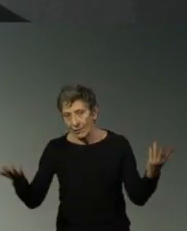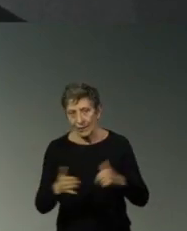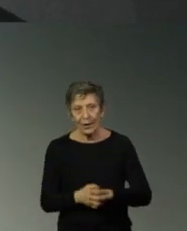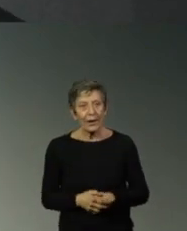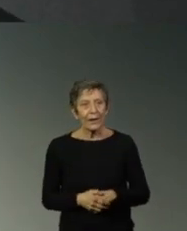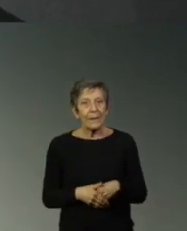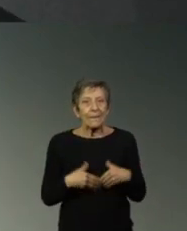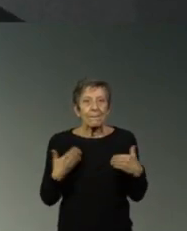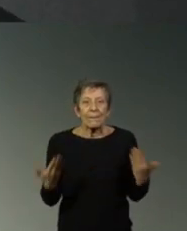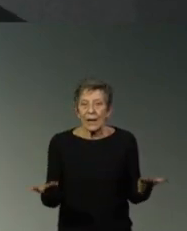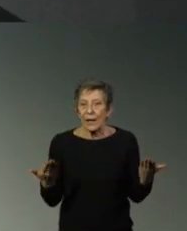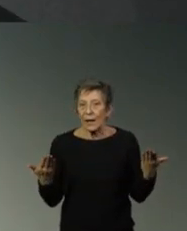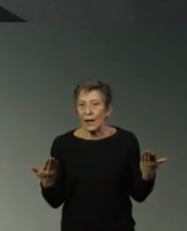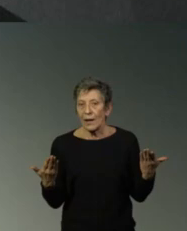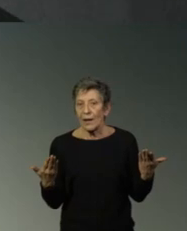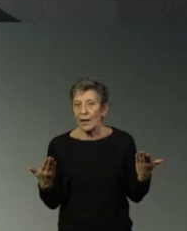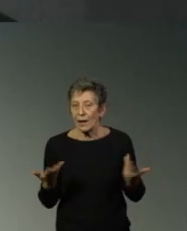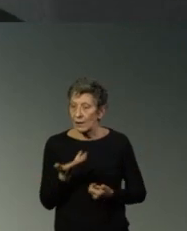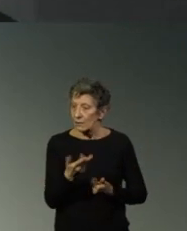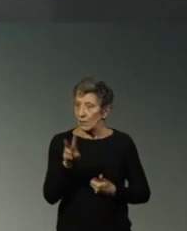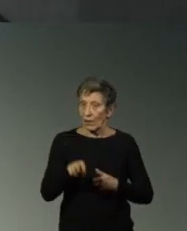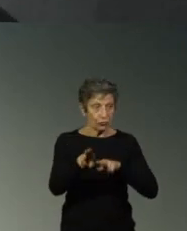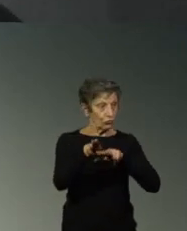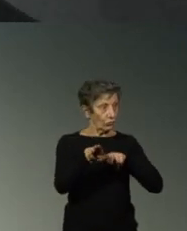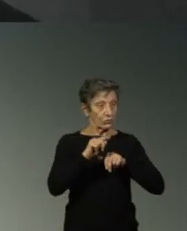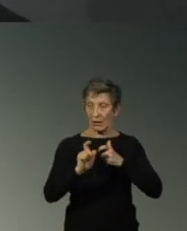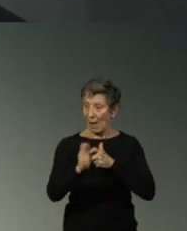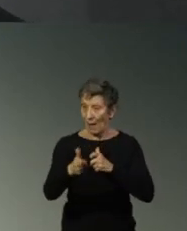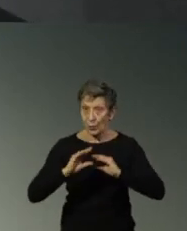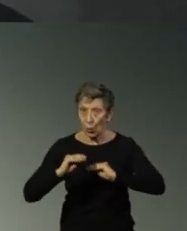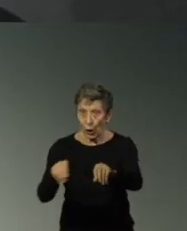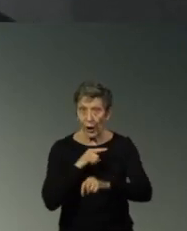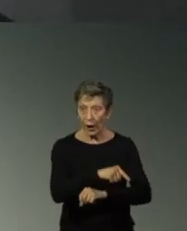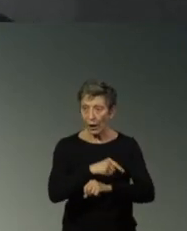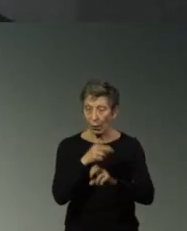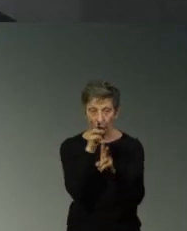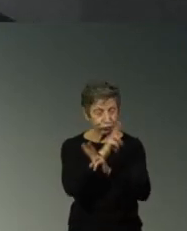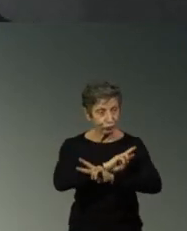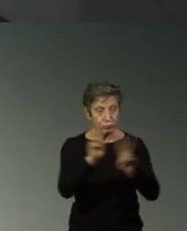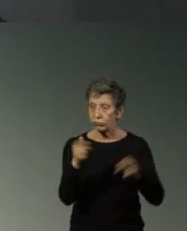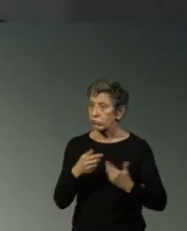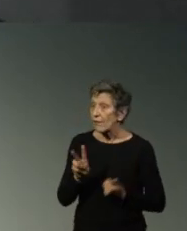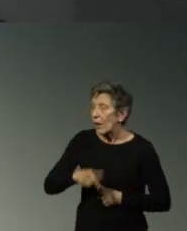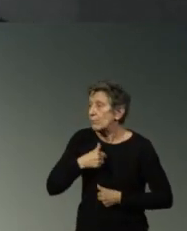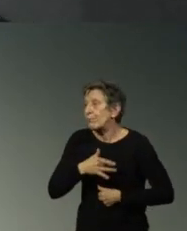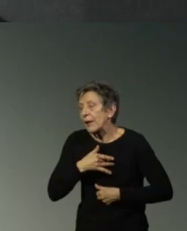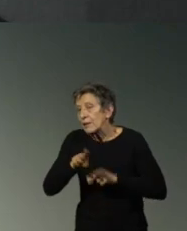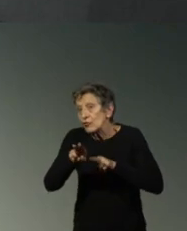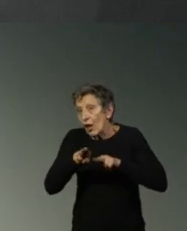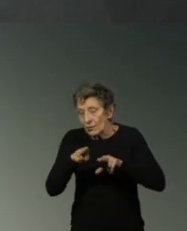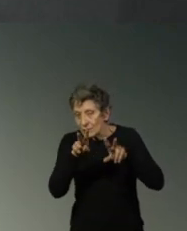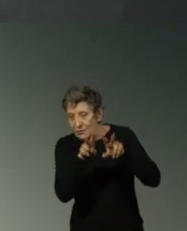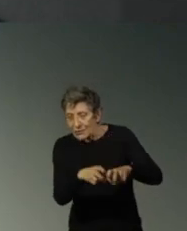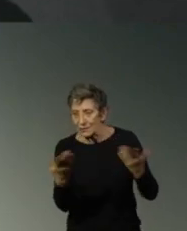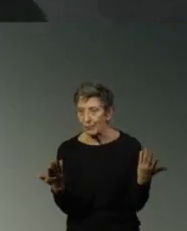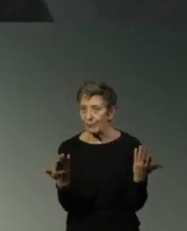en niant complètement l'impact concret de leur pratique, qui reste en fait... Alors, il faut le dire, moi, je m'intéresse à la chasse, mais l'impact